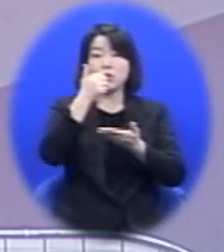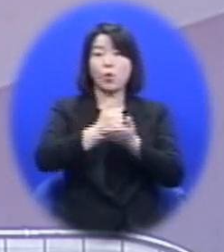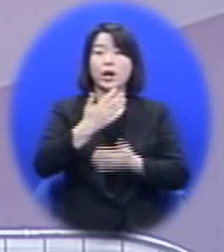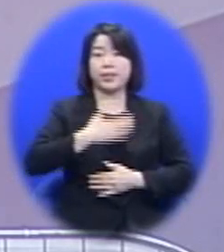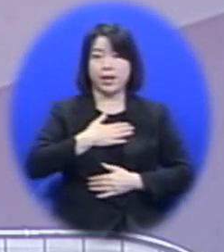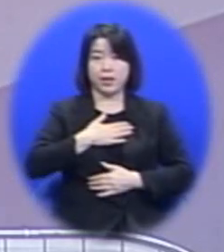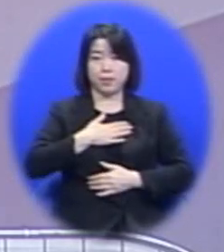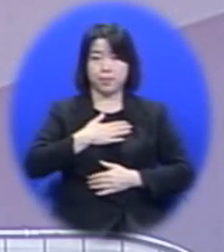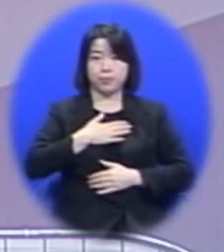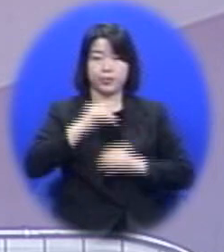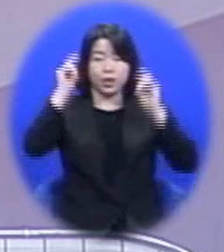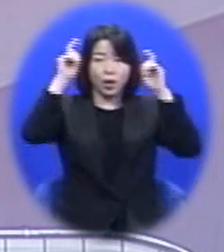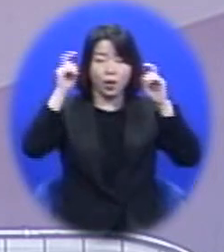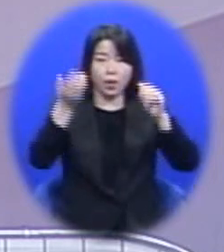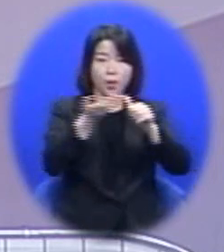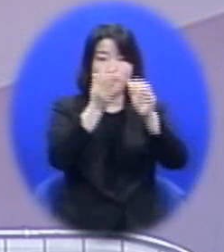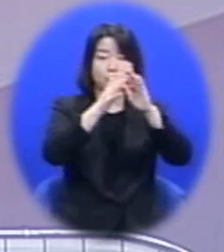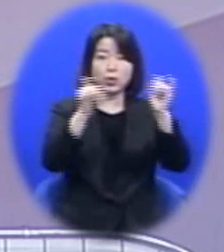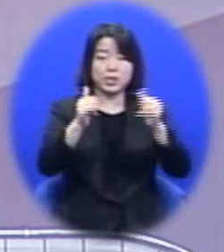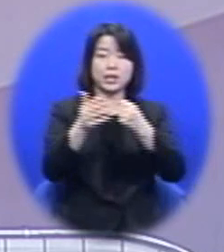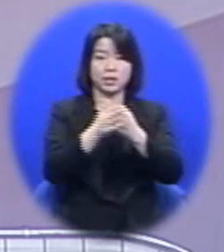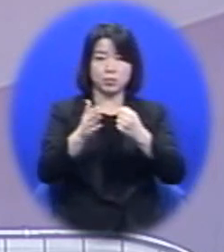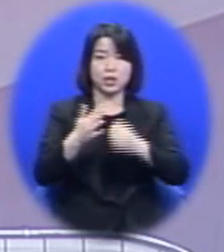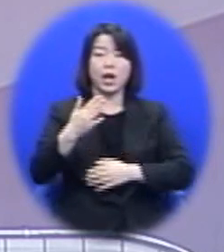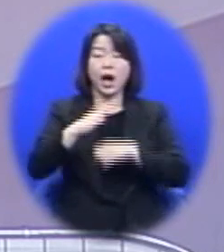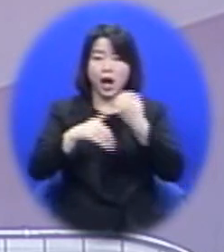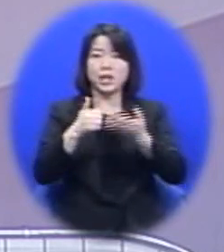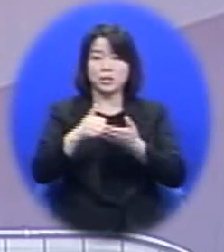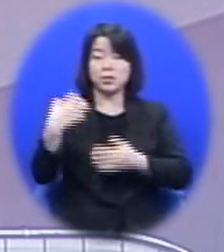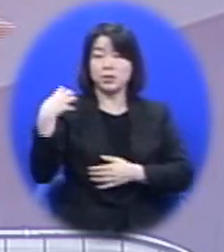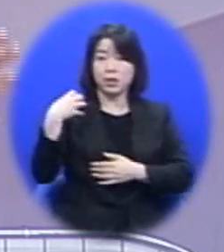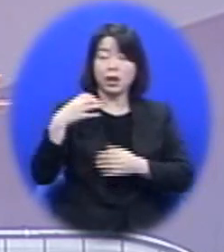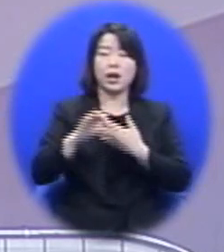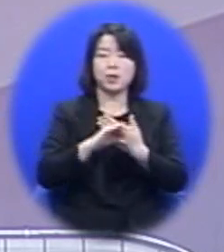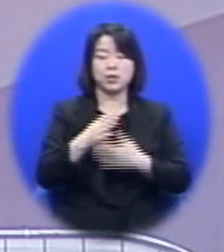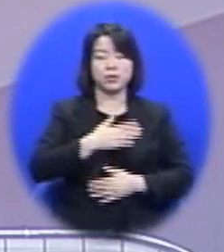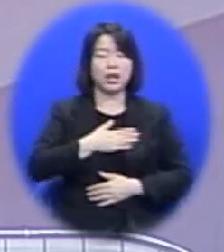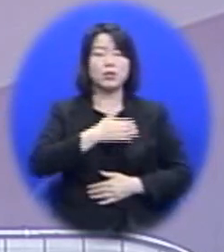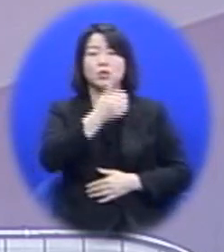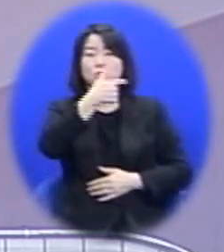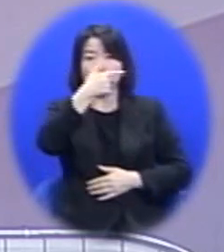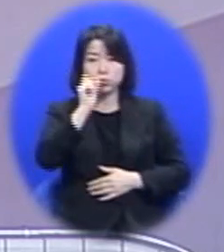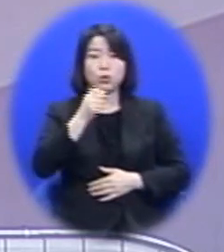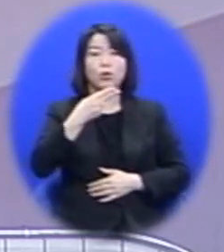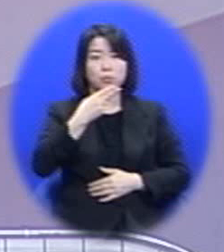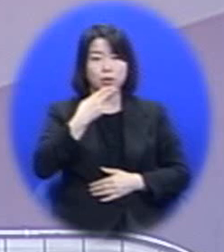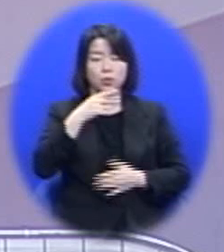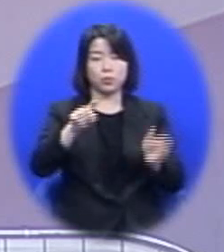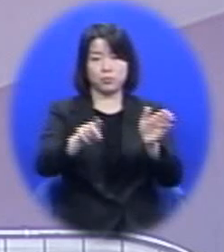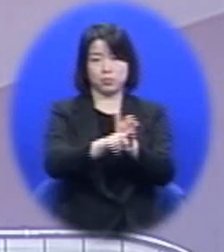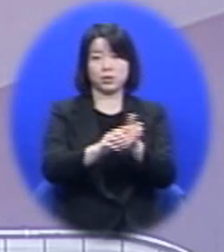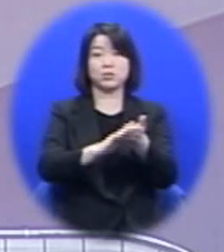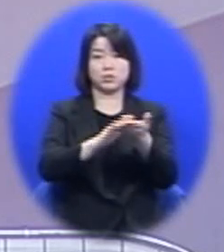목자시니 하나님이 내 목자가 되어주시면 그는 부족한 것이 없다고 그렇게 믿었습니다.